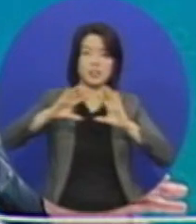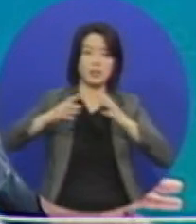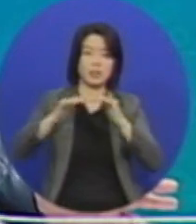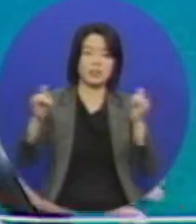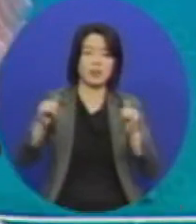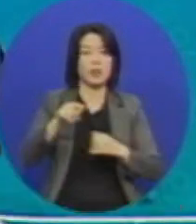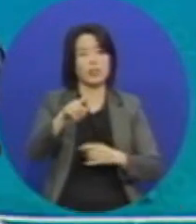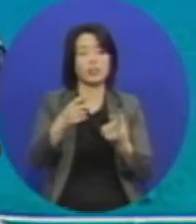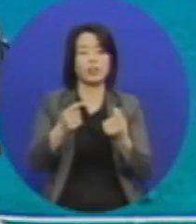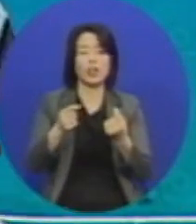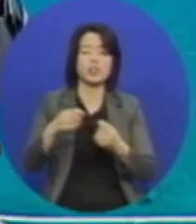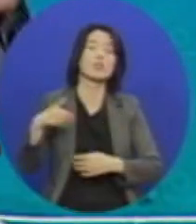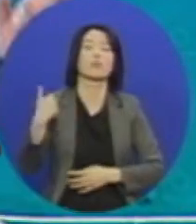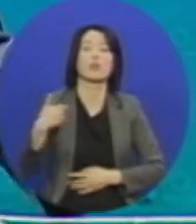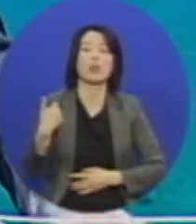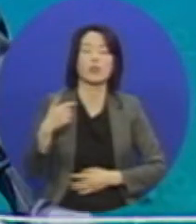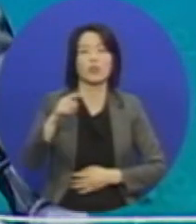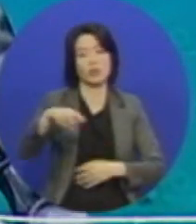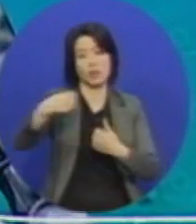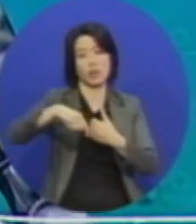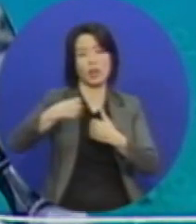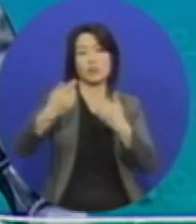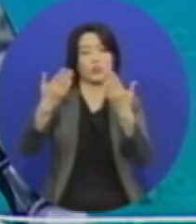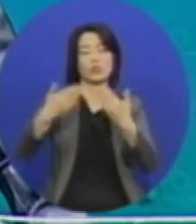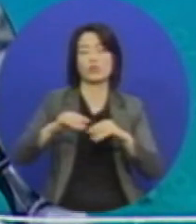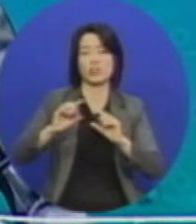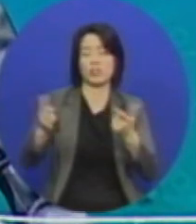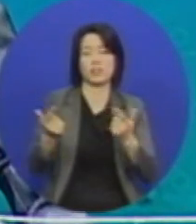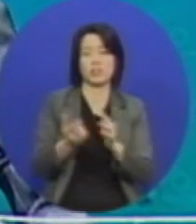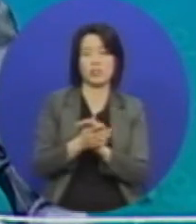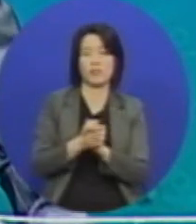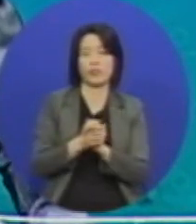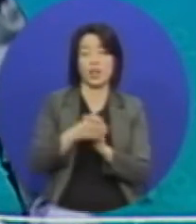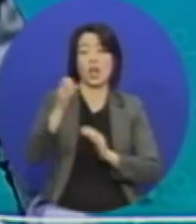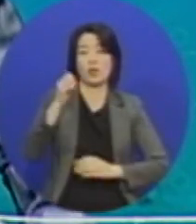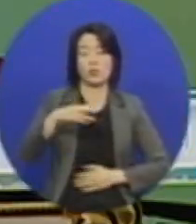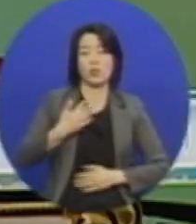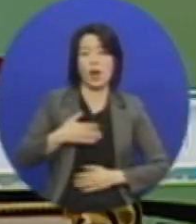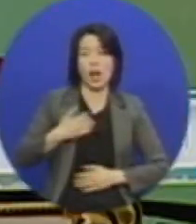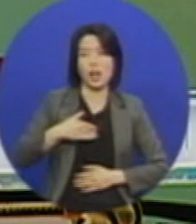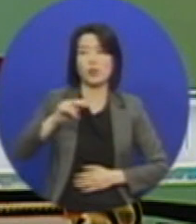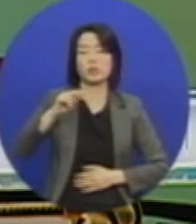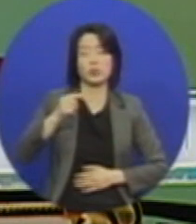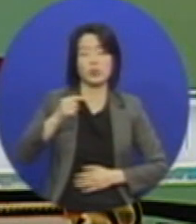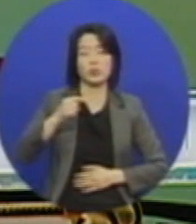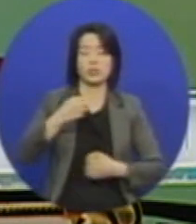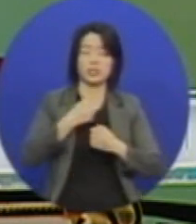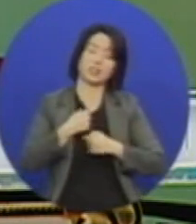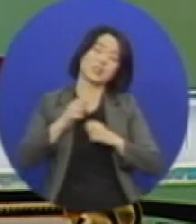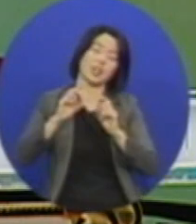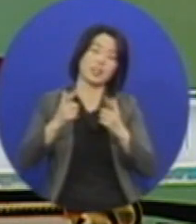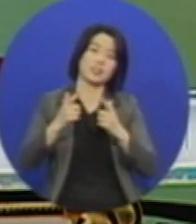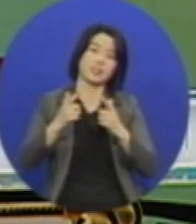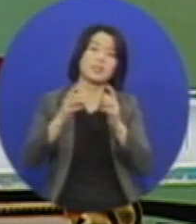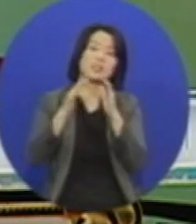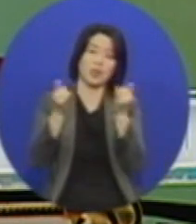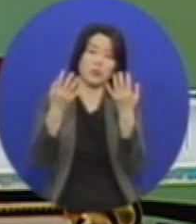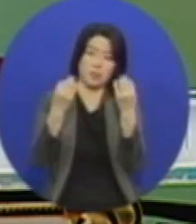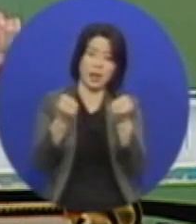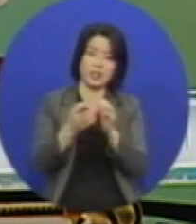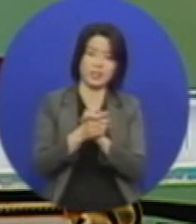몰랐고 누가 그렇게 제대로 가르쳐 주지도 않았습니까 또 알고도 지키지 않은 사람들도 있었고